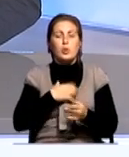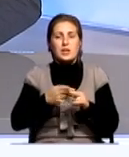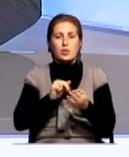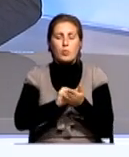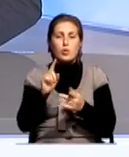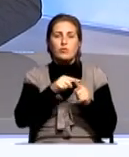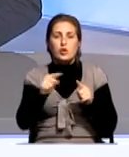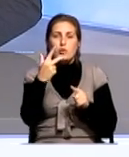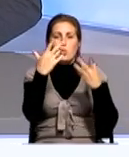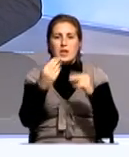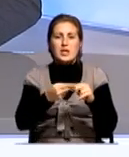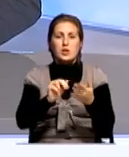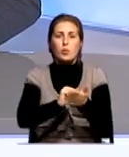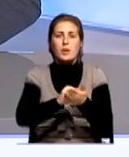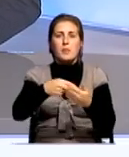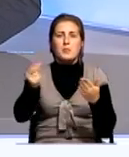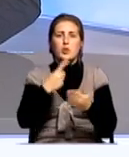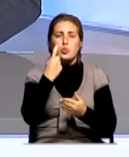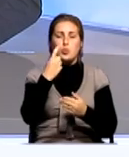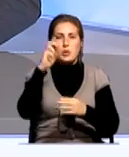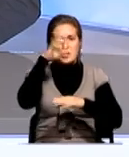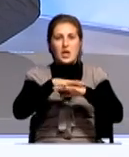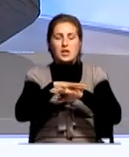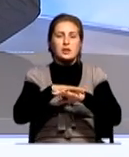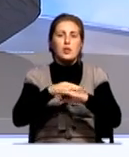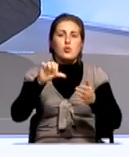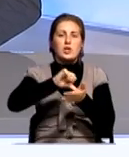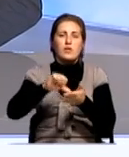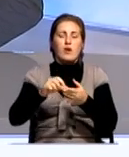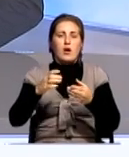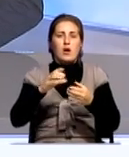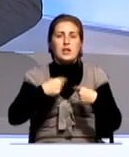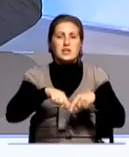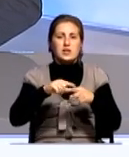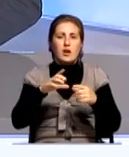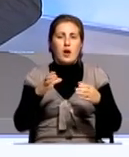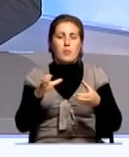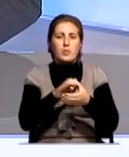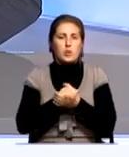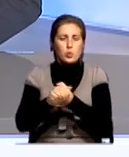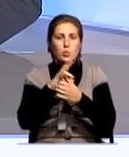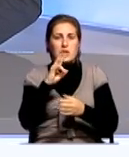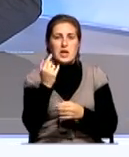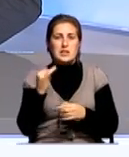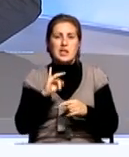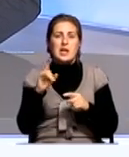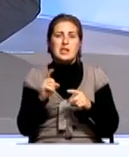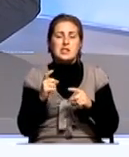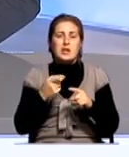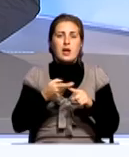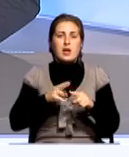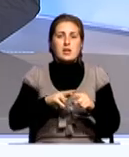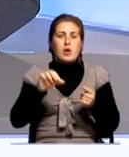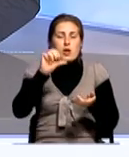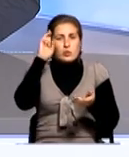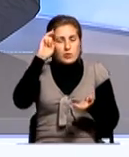дней Этот документ подписало 100 стран участников организации Объединённых Наций на сегодняшний день из 193 государств